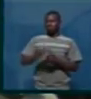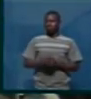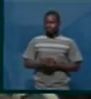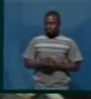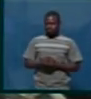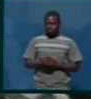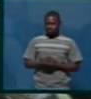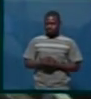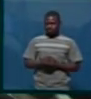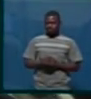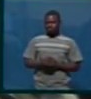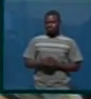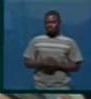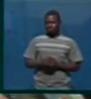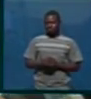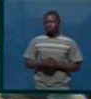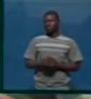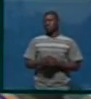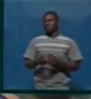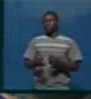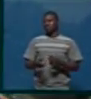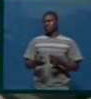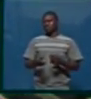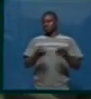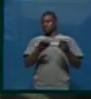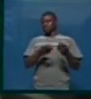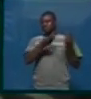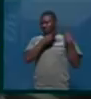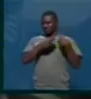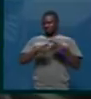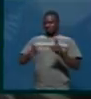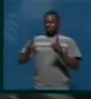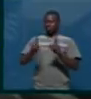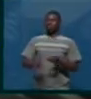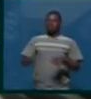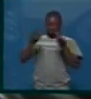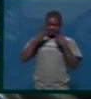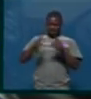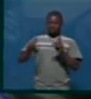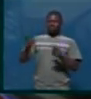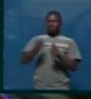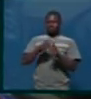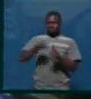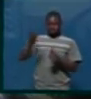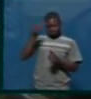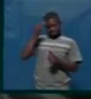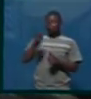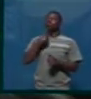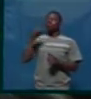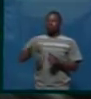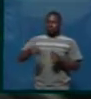Lors de la déclaration de politique générale de son excellent le Premier ministre Paul Kabatieba, il avait annoncé